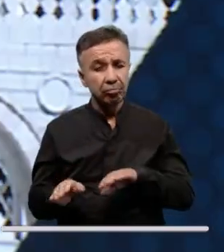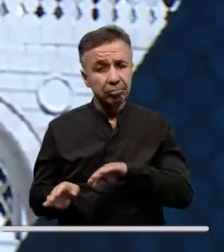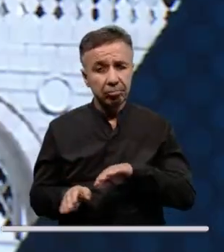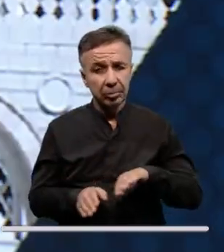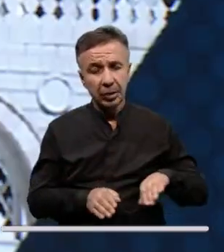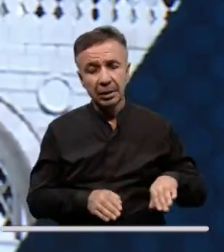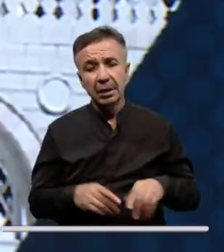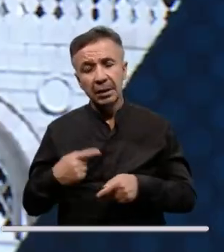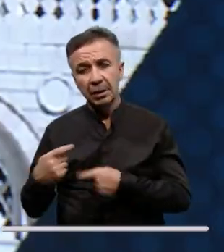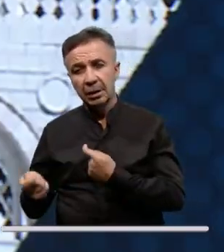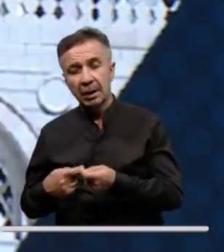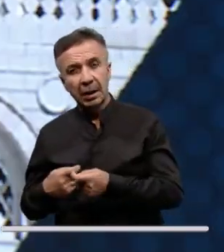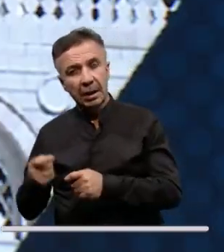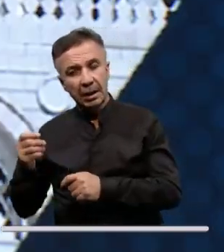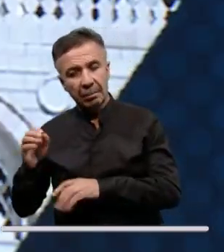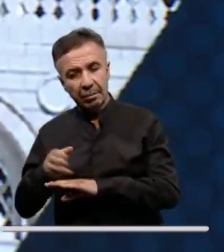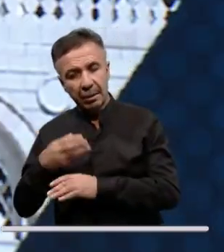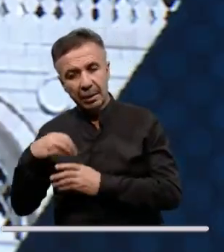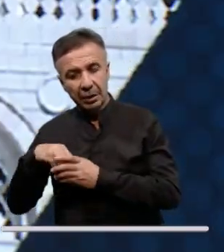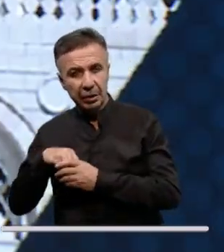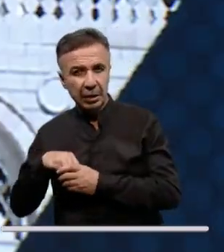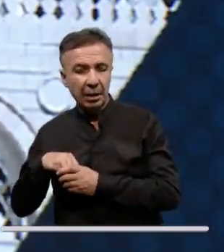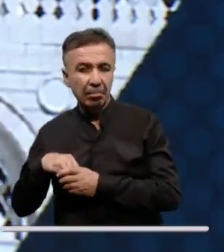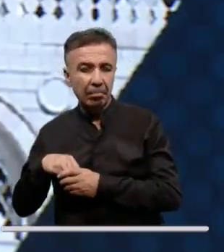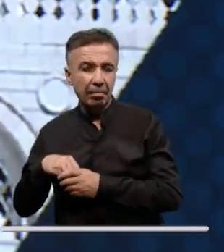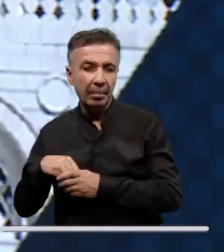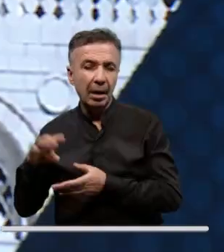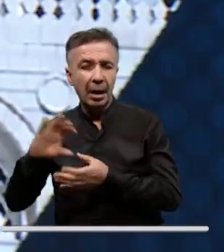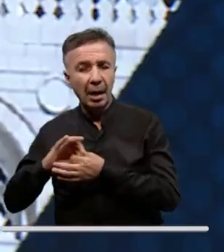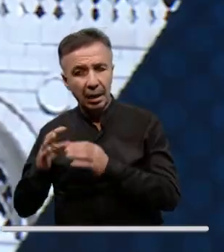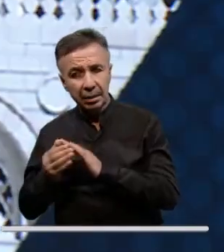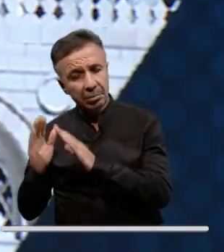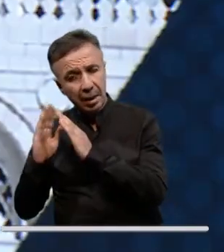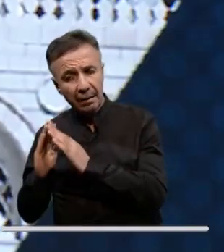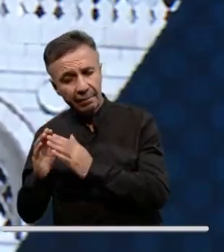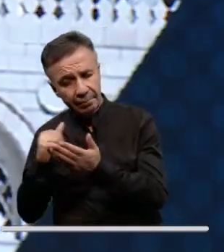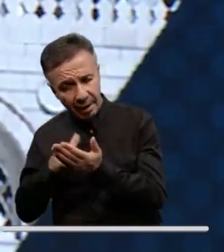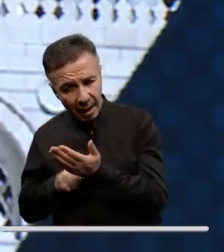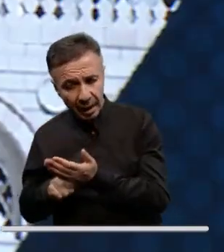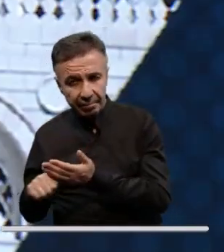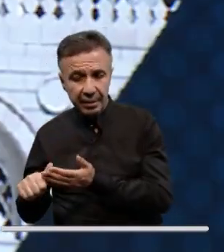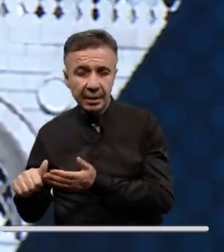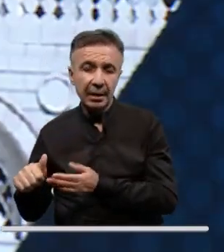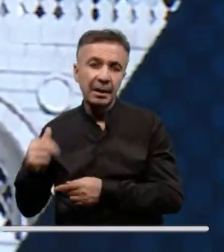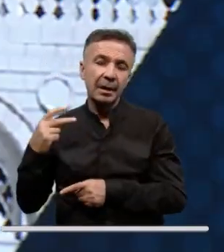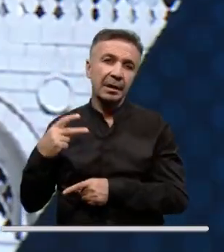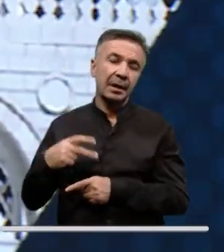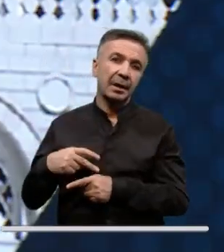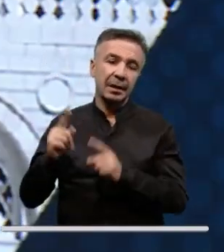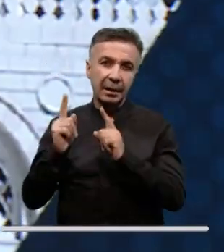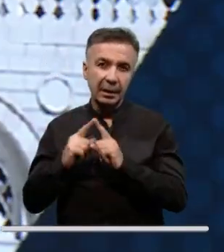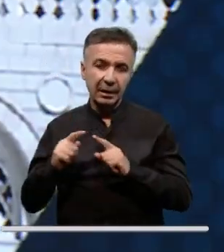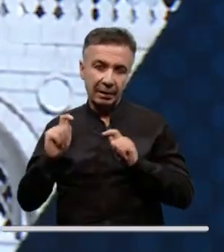ticaret için olan menkul ve gayrimenkul Bütün bunların hepsi e zekatını hesap